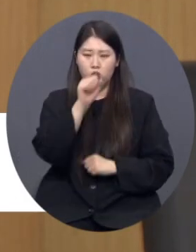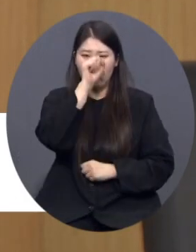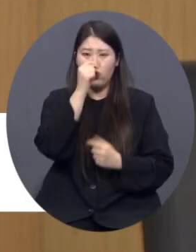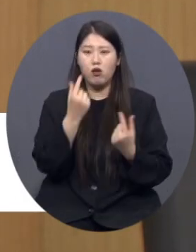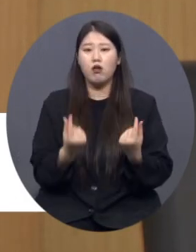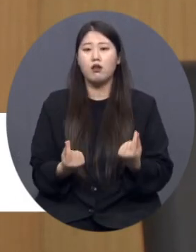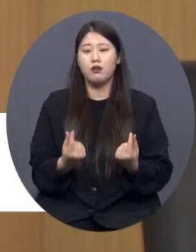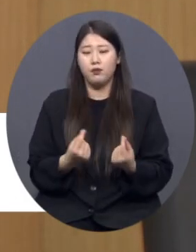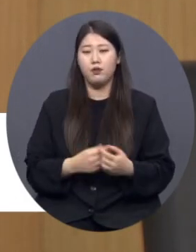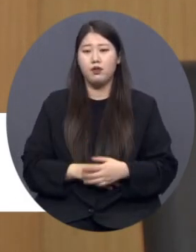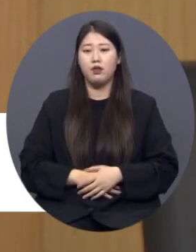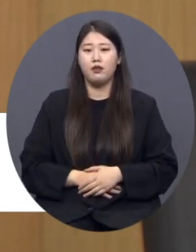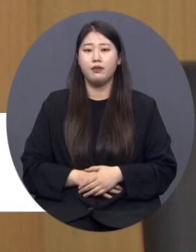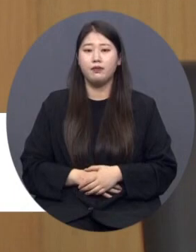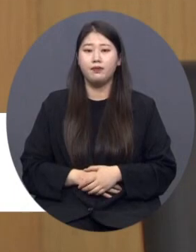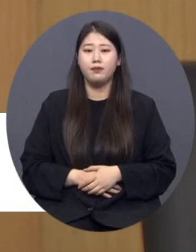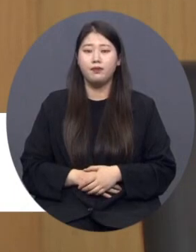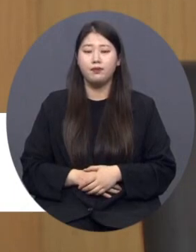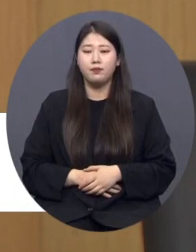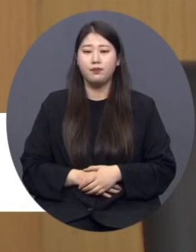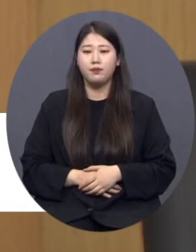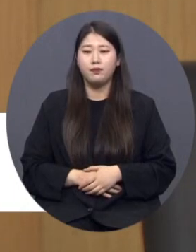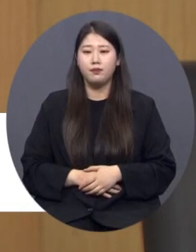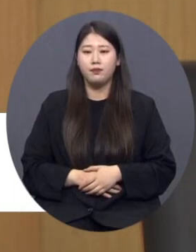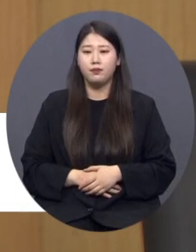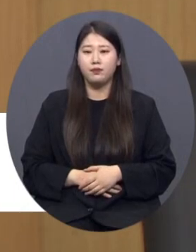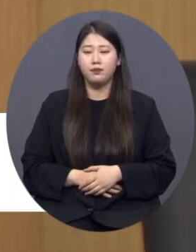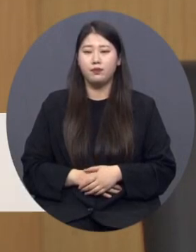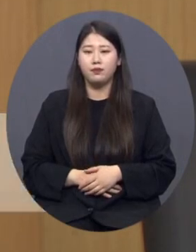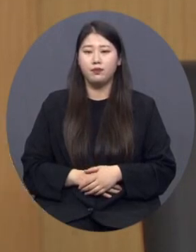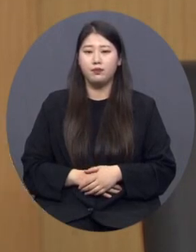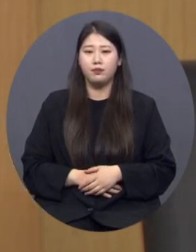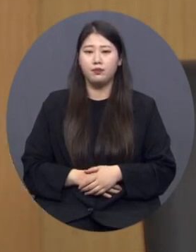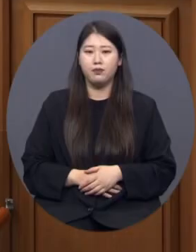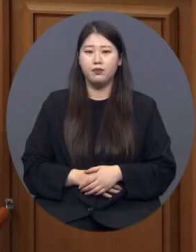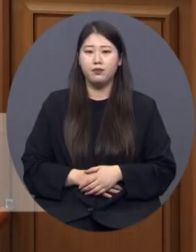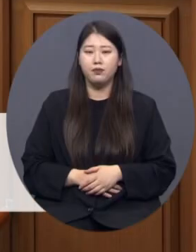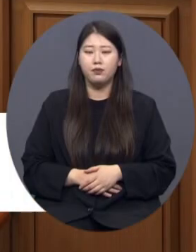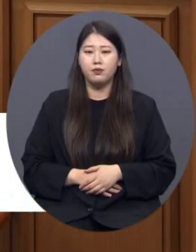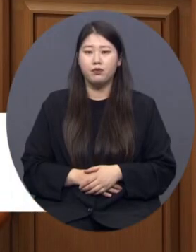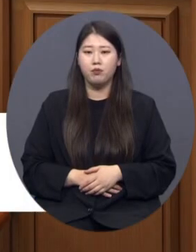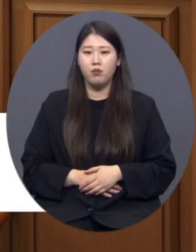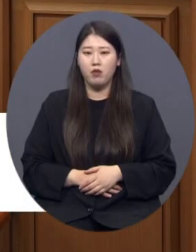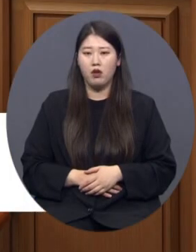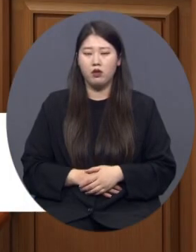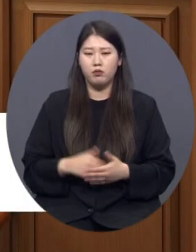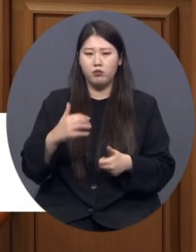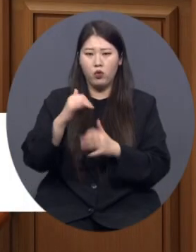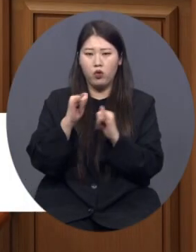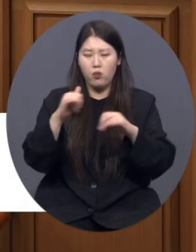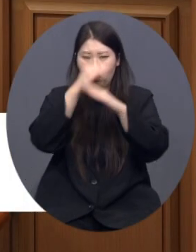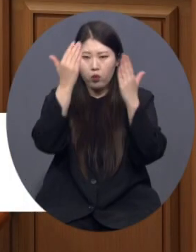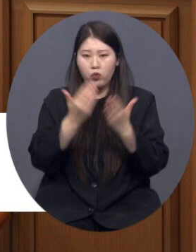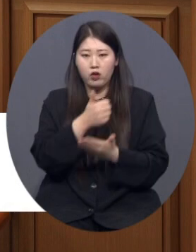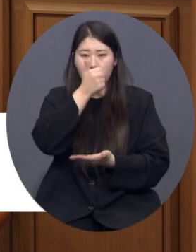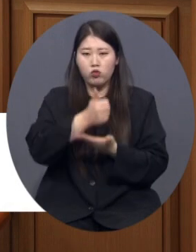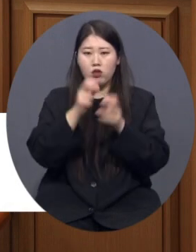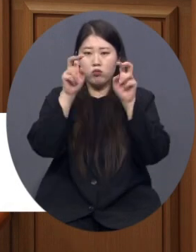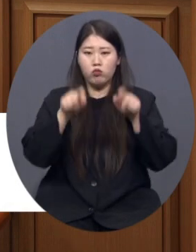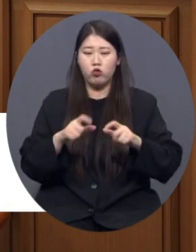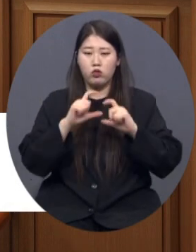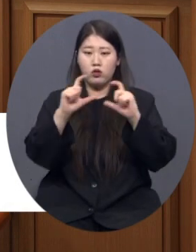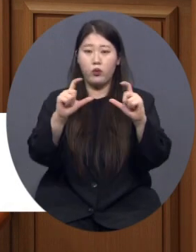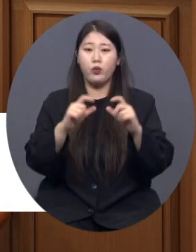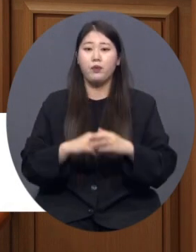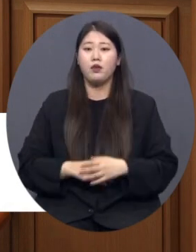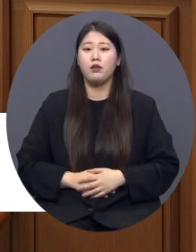다니시면서 생활하셨으면 좋겠다는 의미로 말씀을 올립니다. 피고인들 모두에게 무죄를 선고한다.